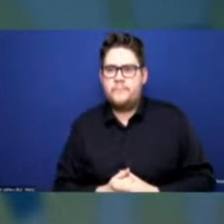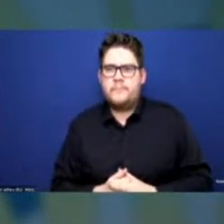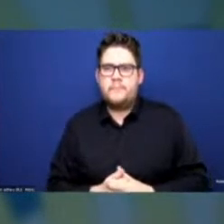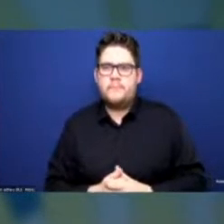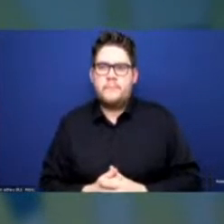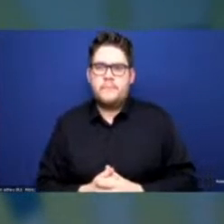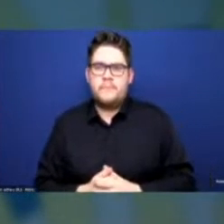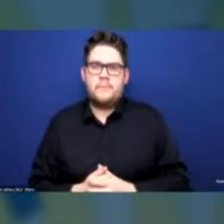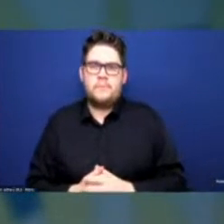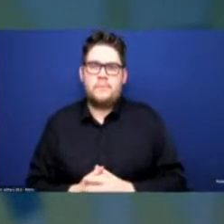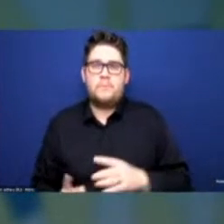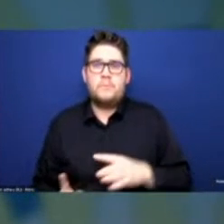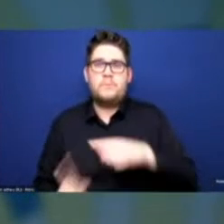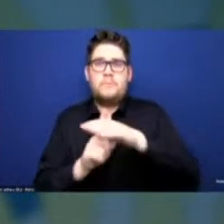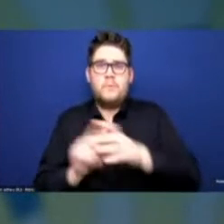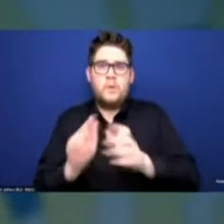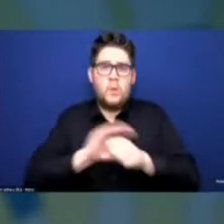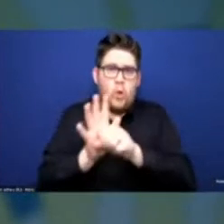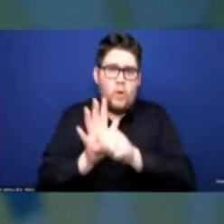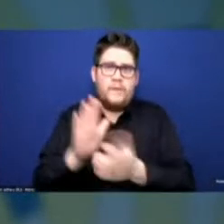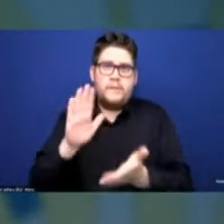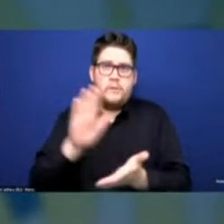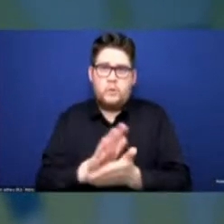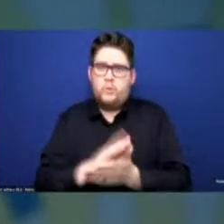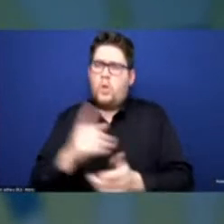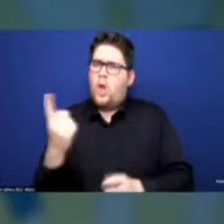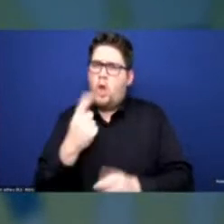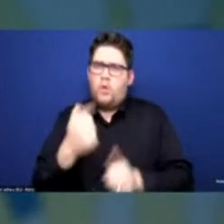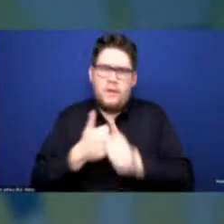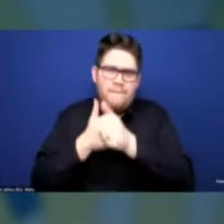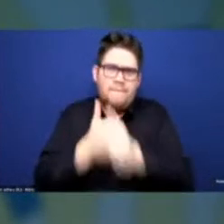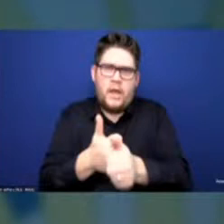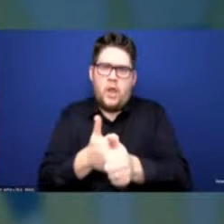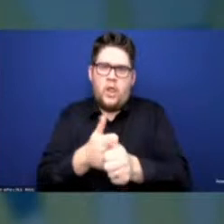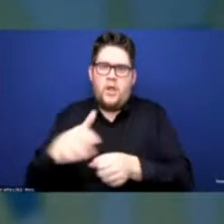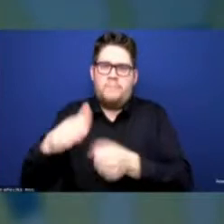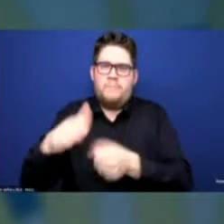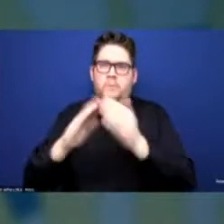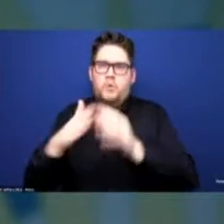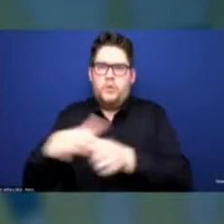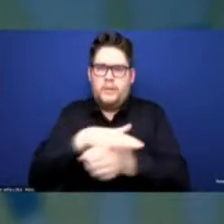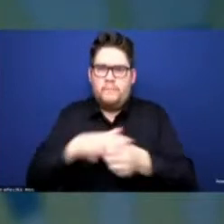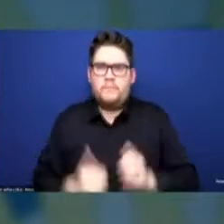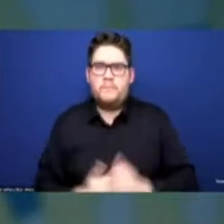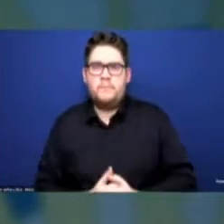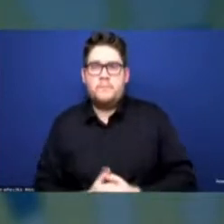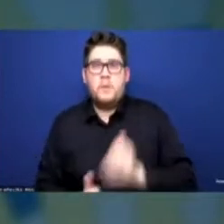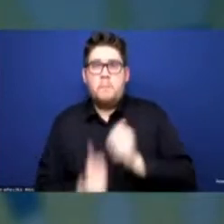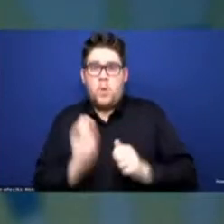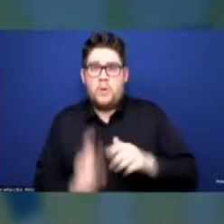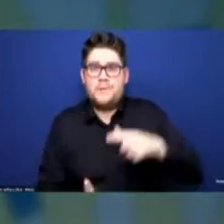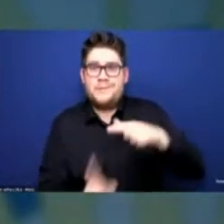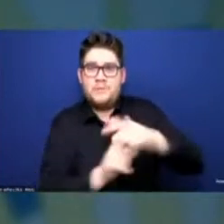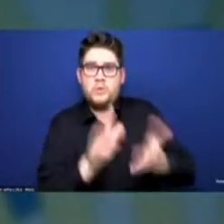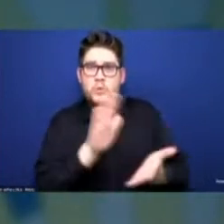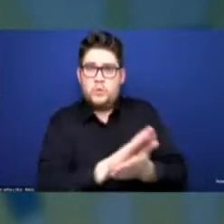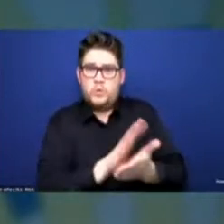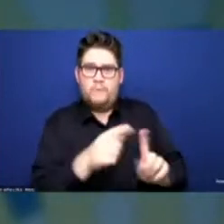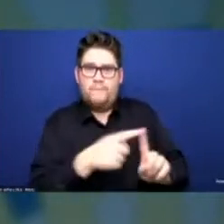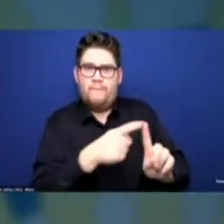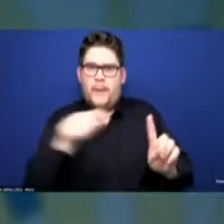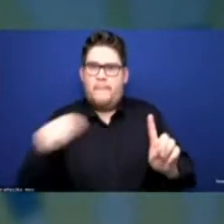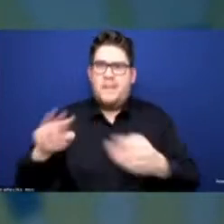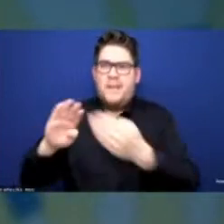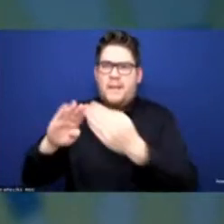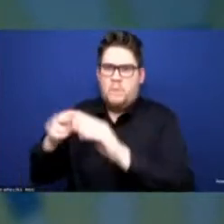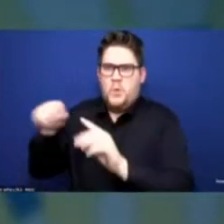in the school setting were required outside of the school, 所以他也 and 是 there 说 was 的，孩子 little 们呢，主要还 transmission 是 within the school 在学 itself. 校以外的 So 家 it does 庭啊 not